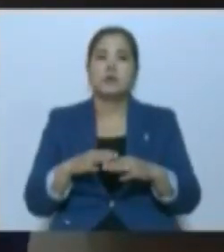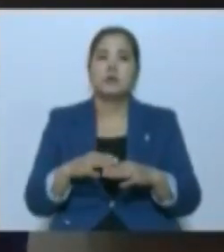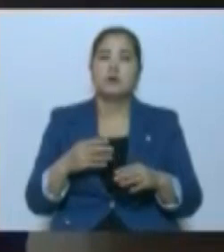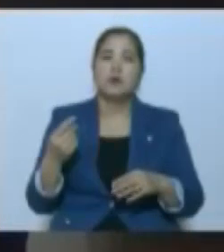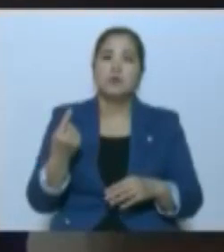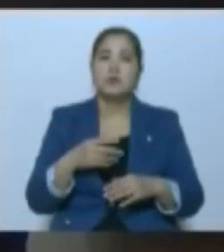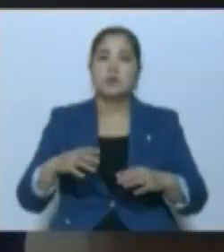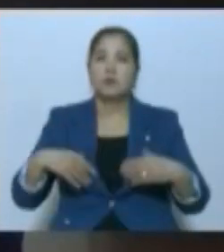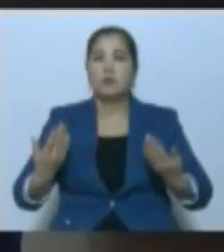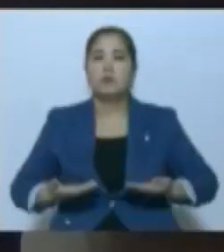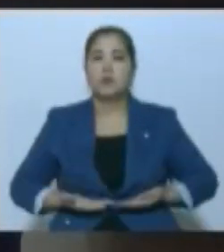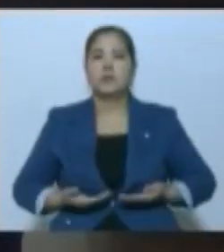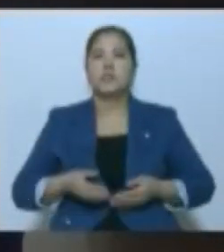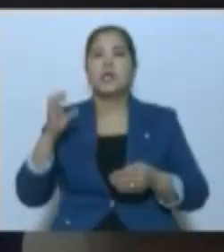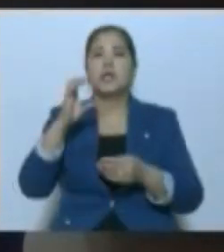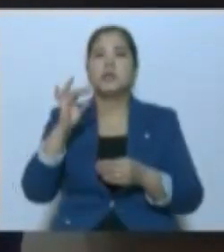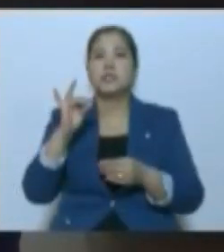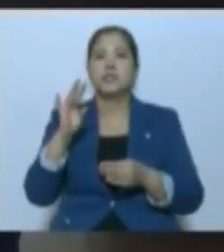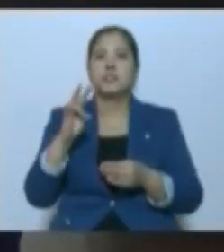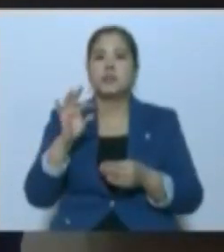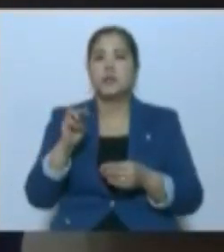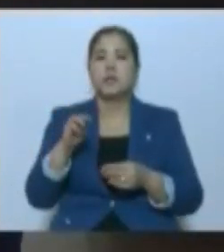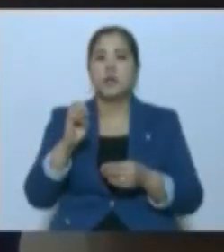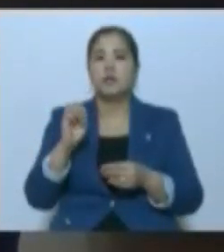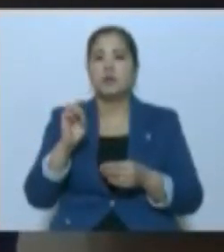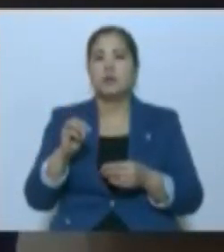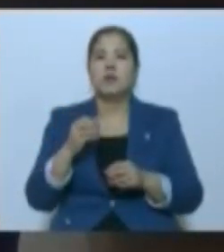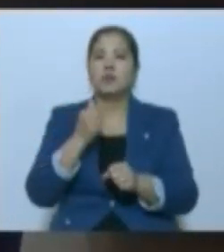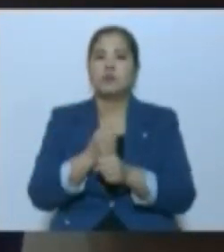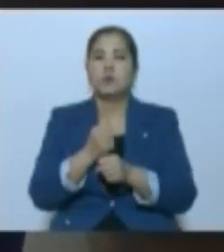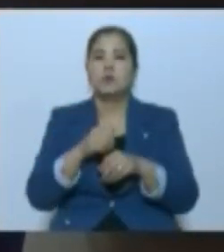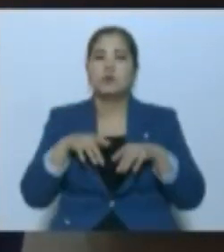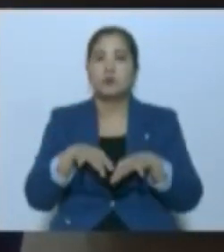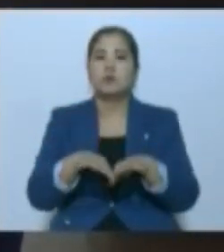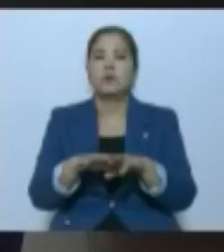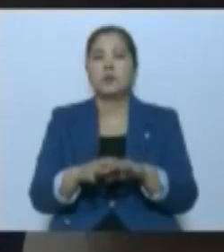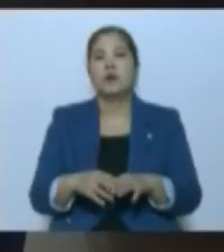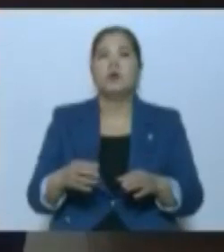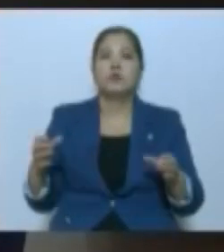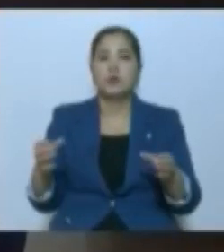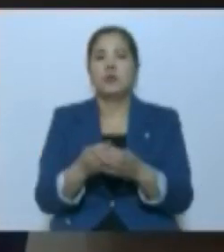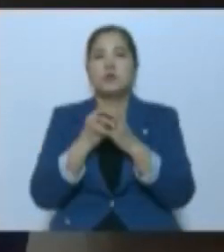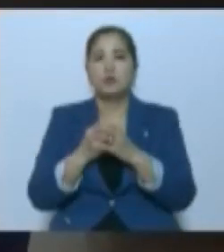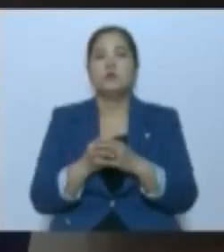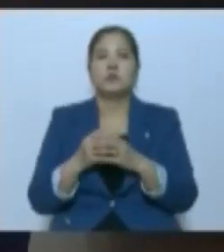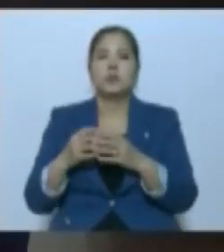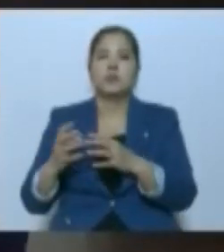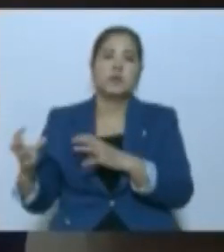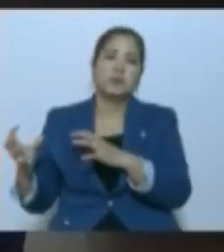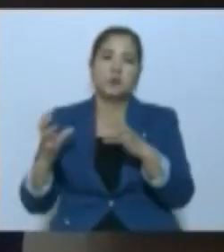Біздің өңірге синтетиктерді жеткізу арналарының жолын кесу бойынша жұмыстар жүргізілуде. Ұсталған жеткізушілер, тасымалдаушылардың